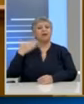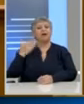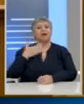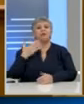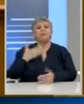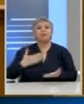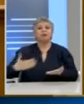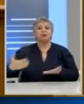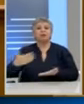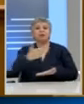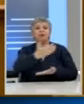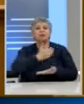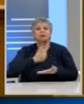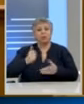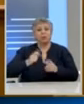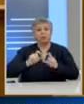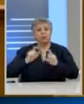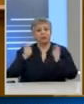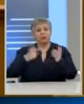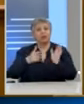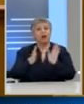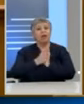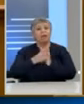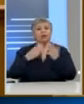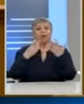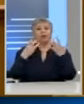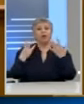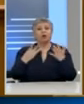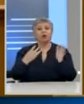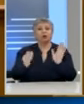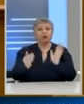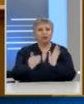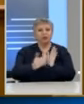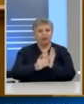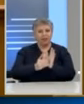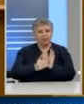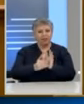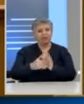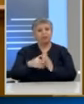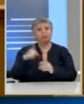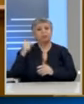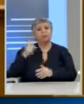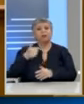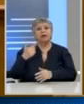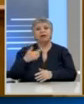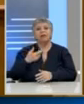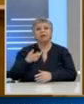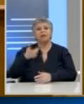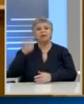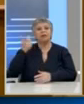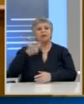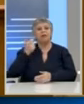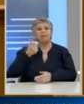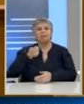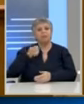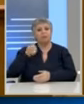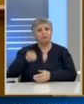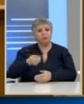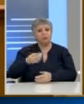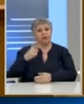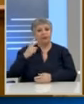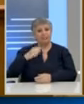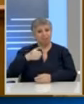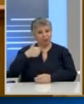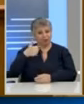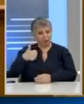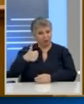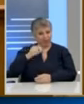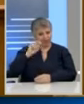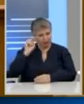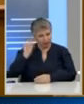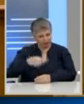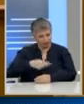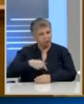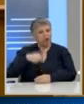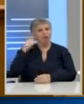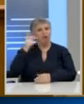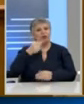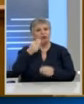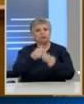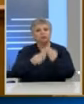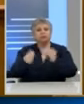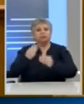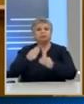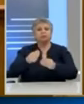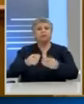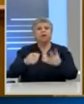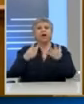18.000 ευρώ το χρόνο που σήμερα παίρνει μόλις 26 ευρώ το μήνα με το νέο επίδομα θα παίρνει 75 ευρώ το μήνα, 900 ευρώ το